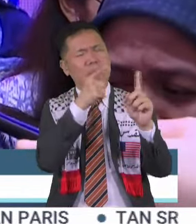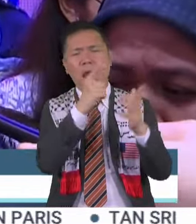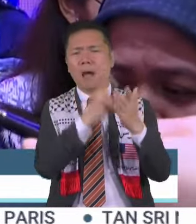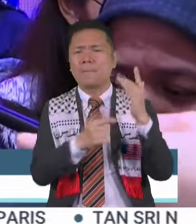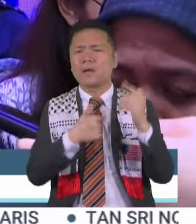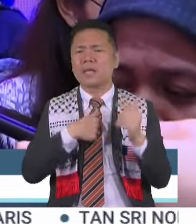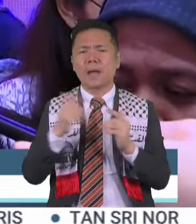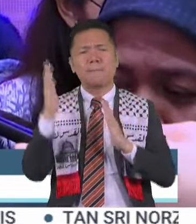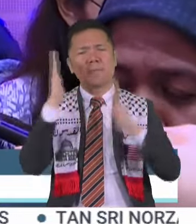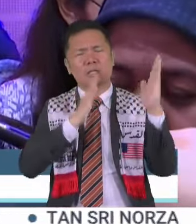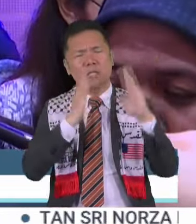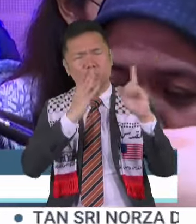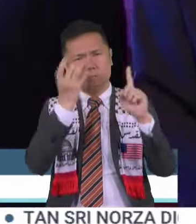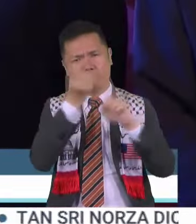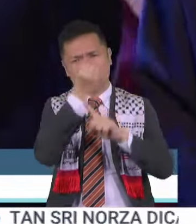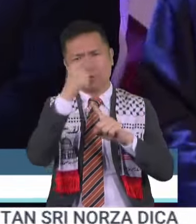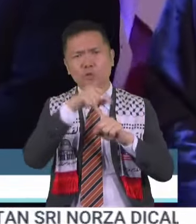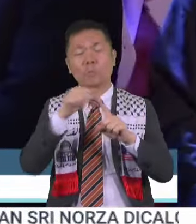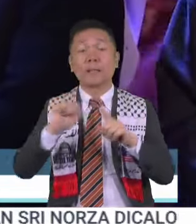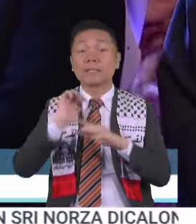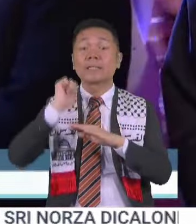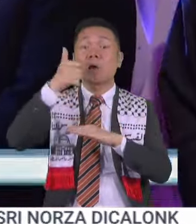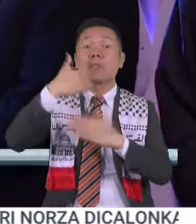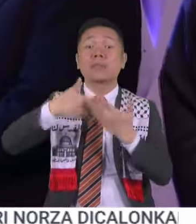buat tahun depan sebagai pengerusi ASEAN.